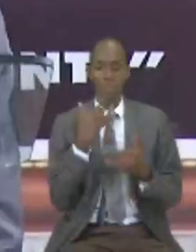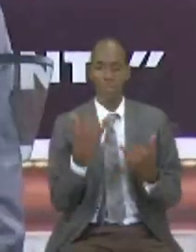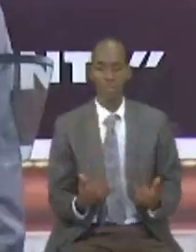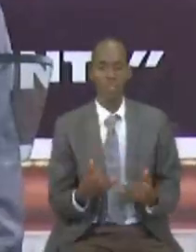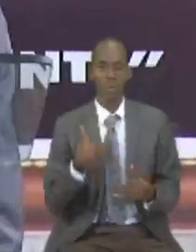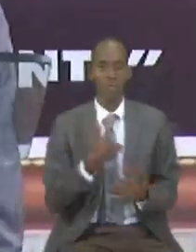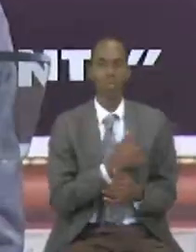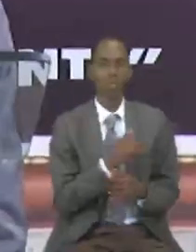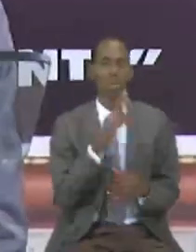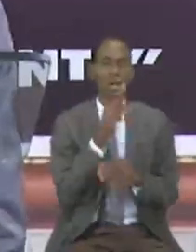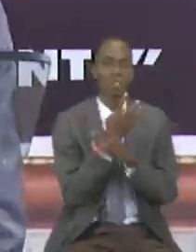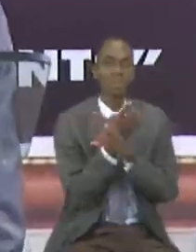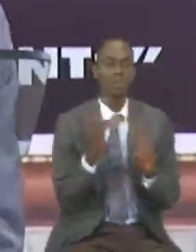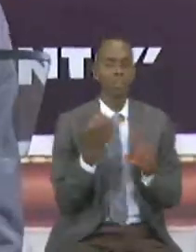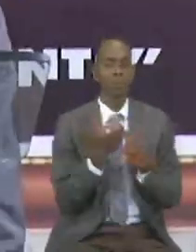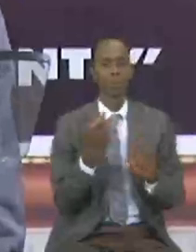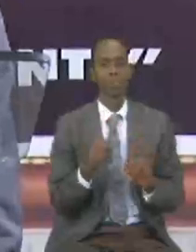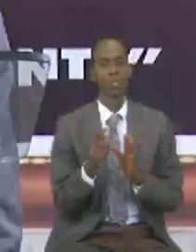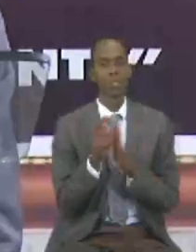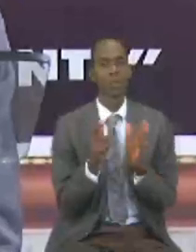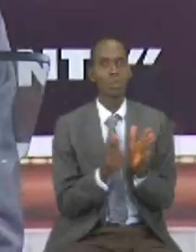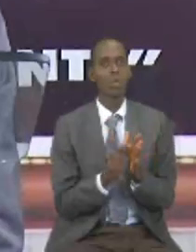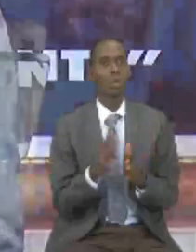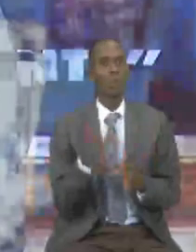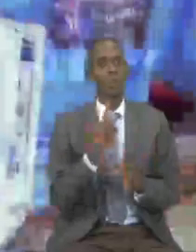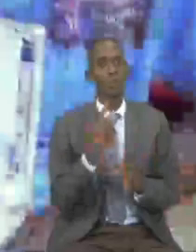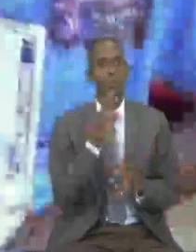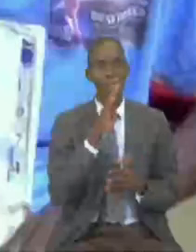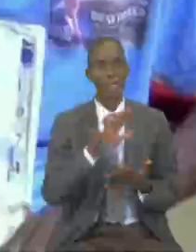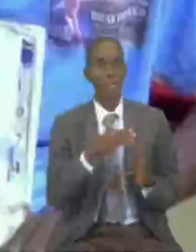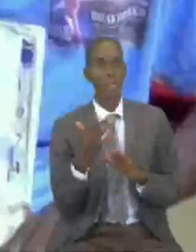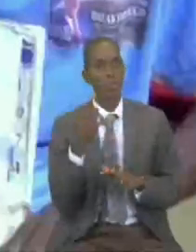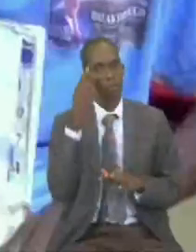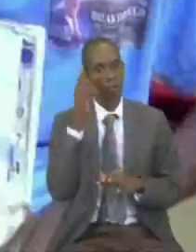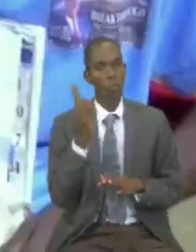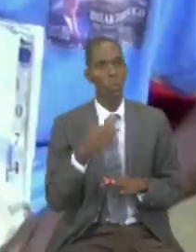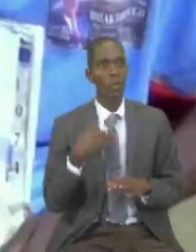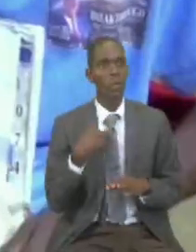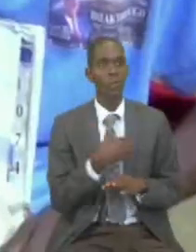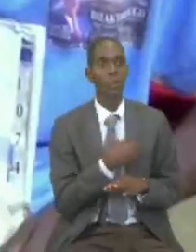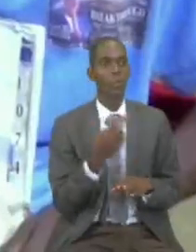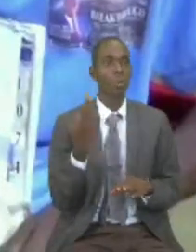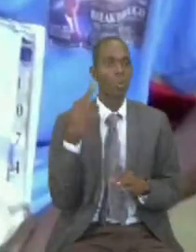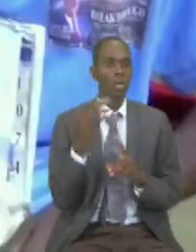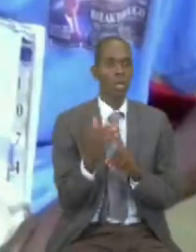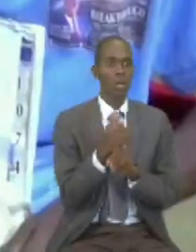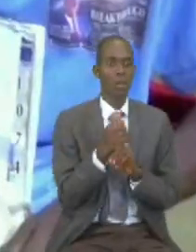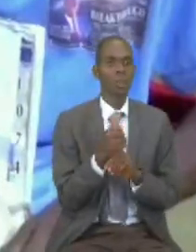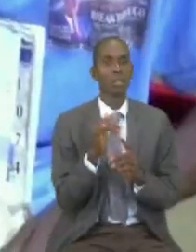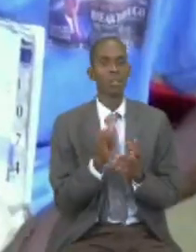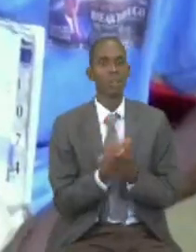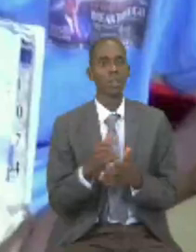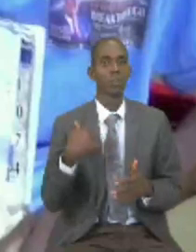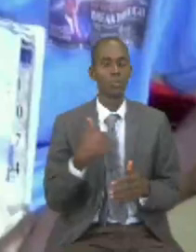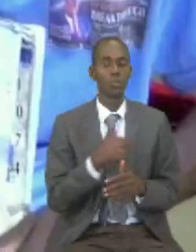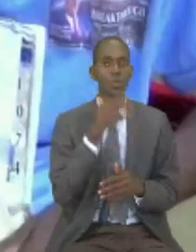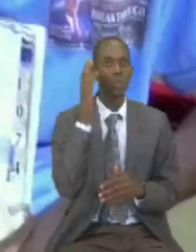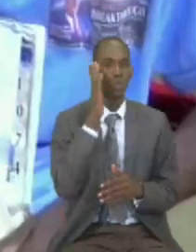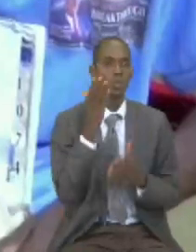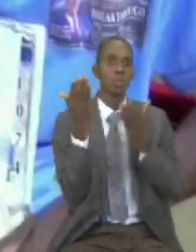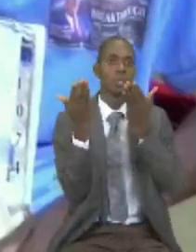maintenant, nous avons été dégagés de la loi. Étant morts à cette loi sous laquelle nous étions retenus.